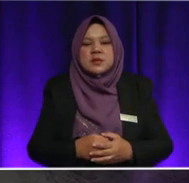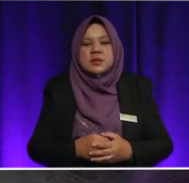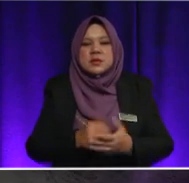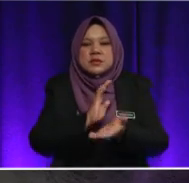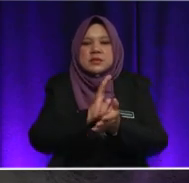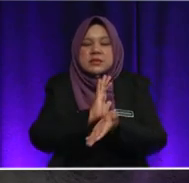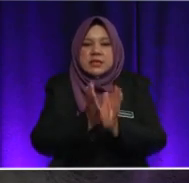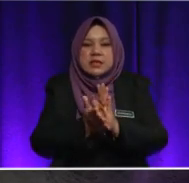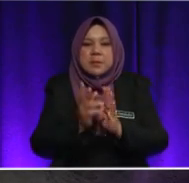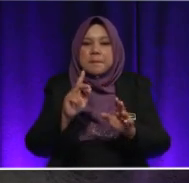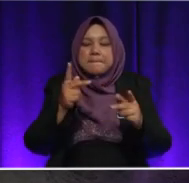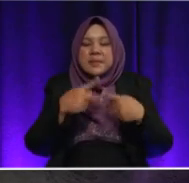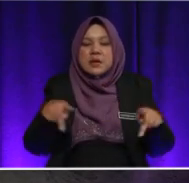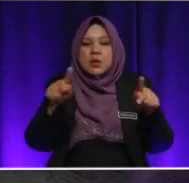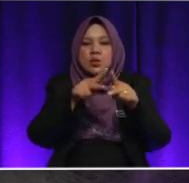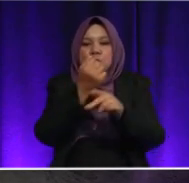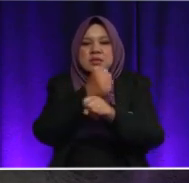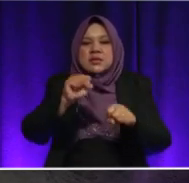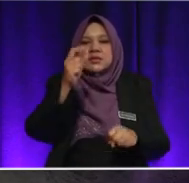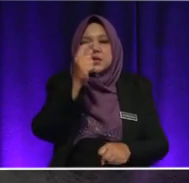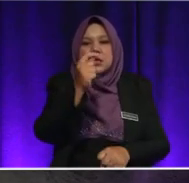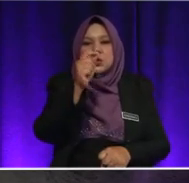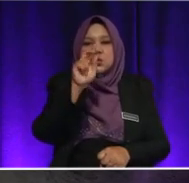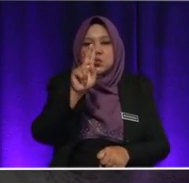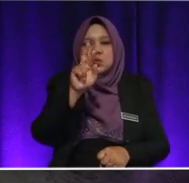oke yang masih kecil